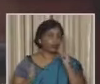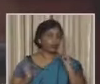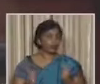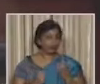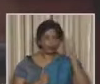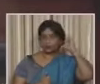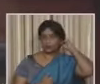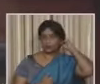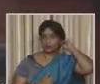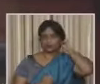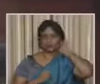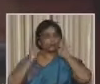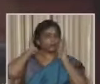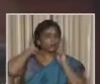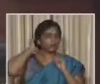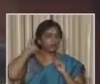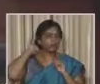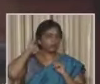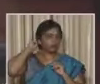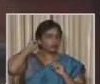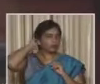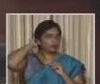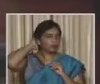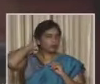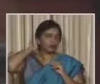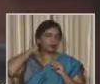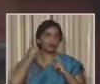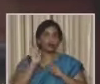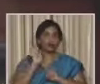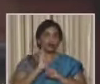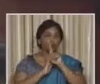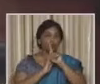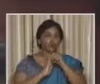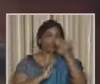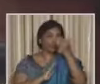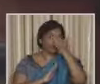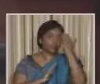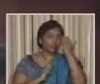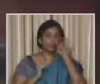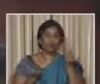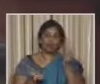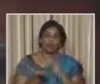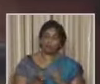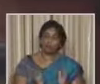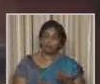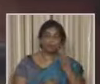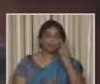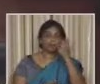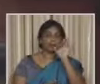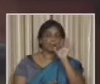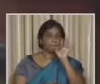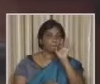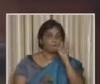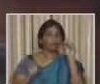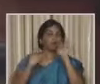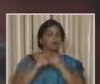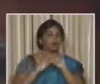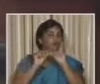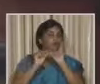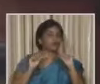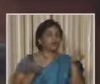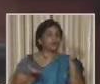முயற்சி 2015-க்கு பிறகு எமது அகராதியில் சேர்ந்த புதிய சொற்றொடர் மீண்டும் வடக்கில் புலிகள் எழுச்சி